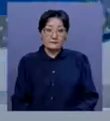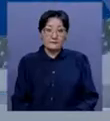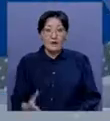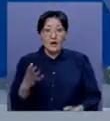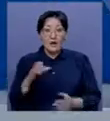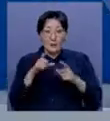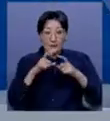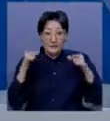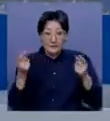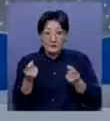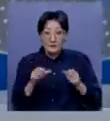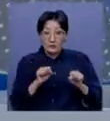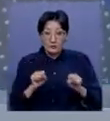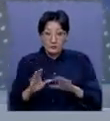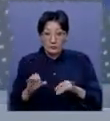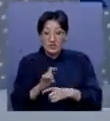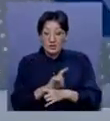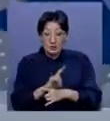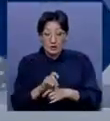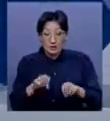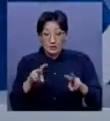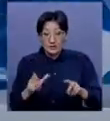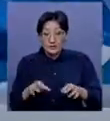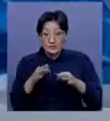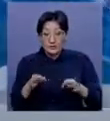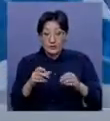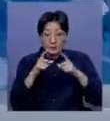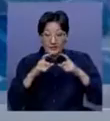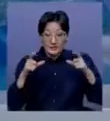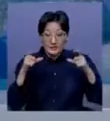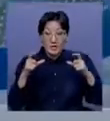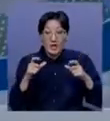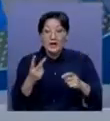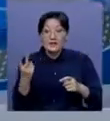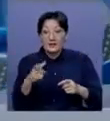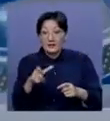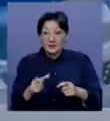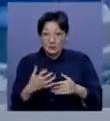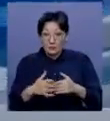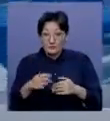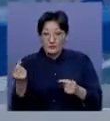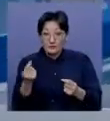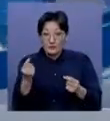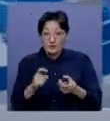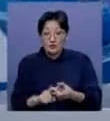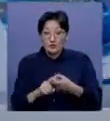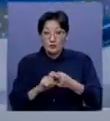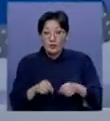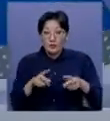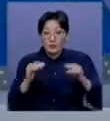Ал маска вирустан қорғамайды деген жалған. Мамандардың сөзінше бетпердемен тұрған екі адам арасындағы вирустың жоғы қауіпі